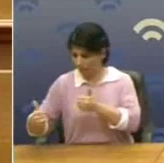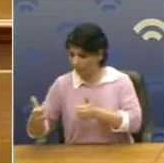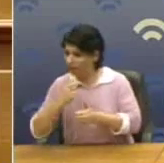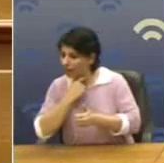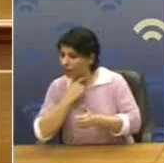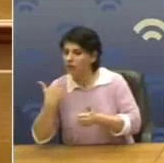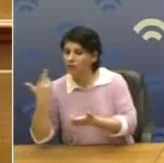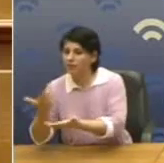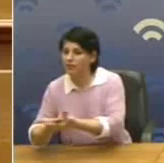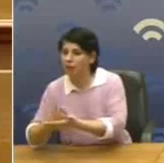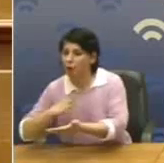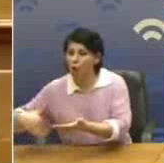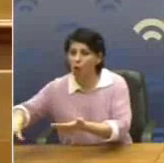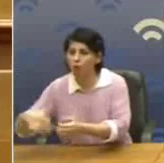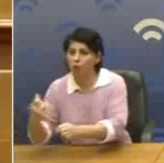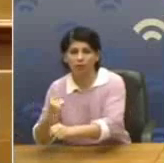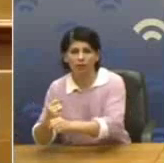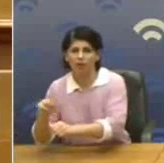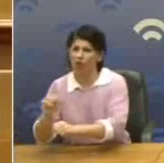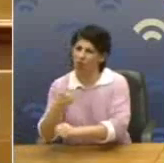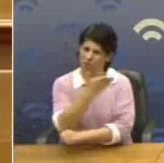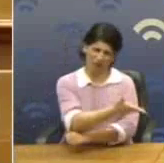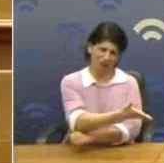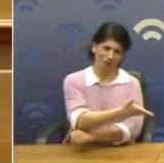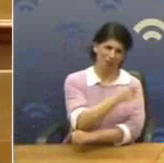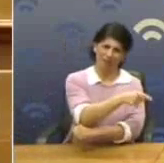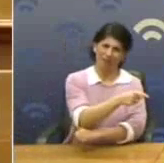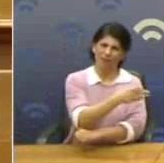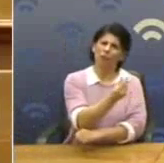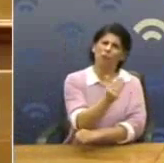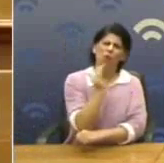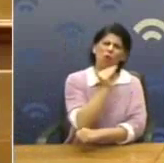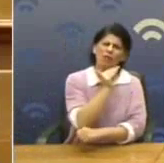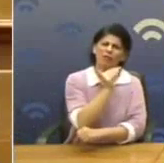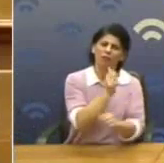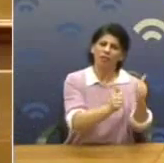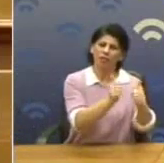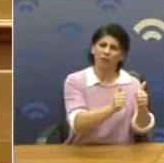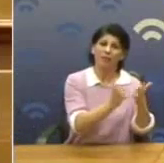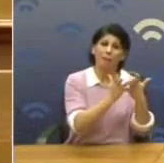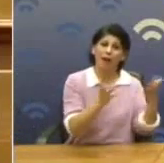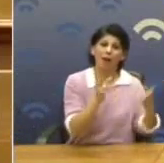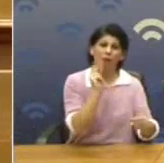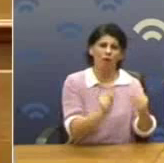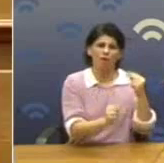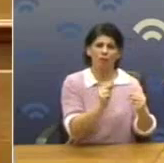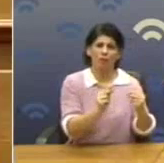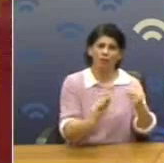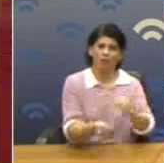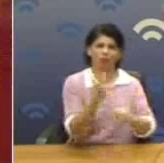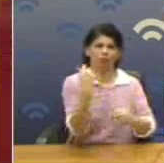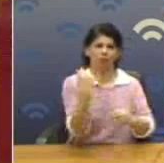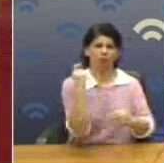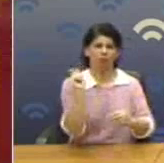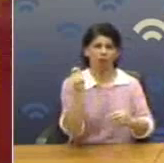του κόσμου της εργασίας, όχι με εσάς. Εσείς πολύ σύντομα θα αναμετρηθείτε με τα μεγάλα προβλήματα που δημιουργεί η πολιτική σας.